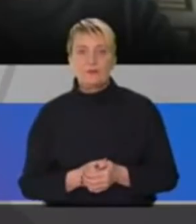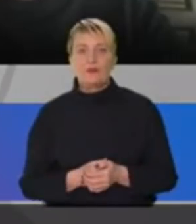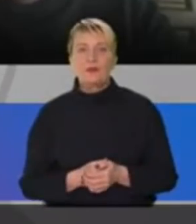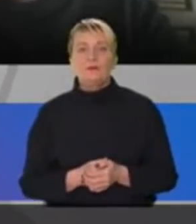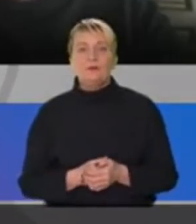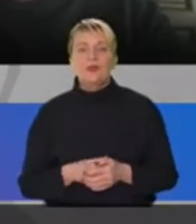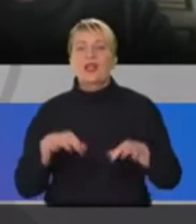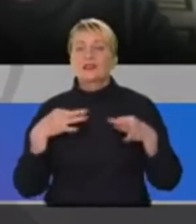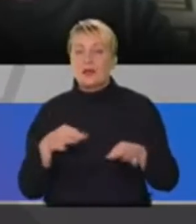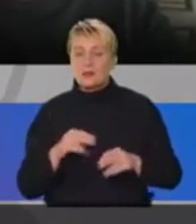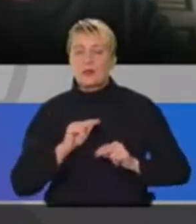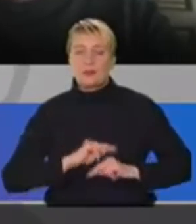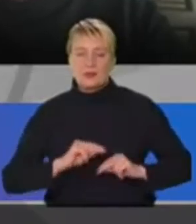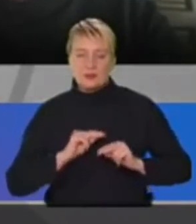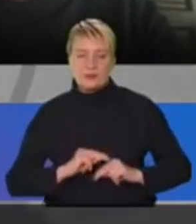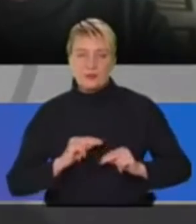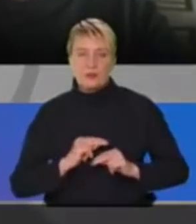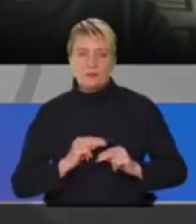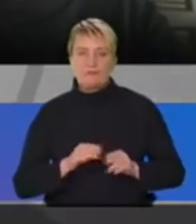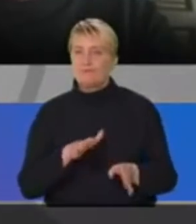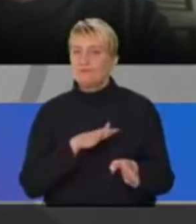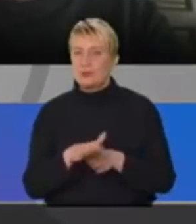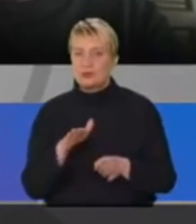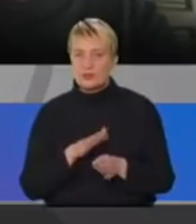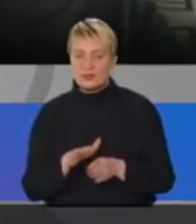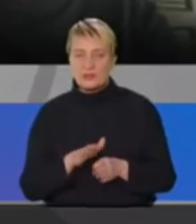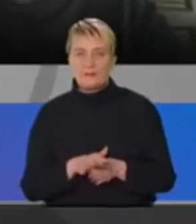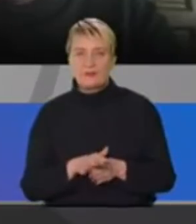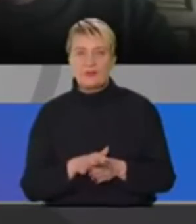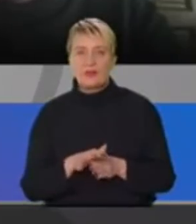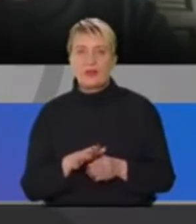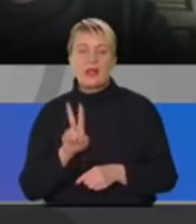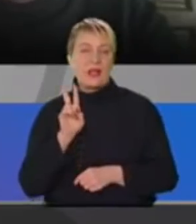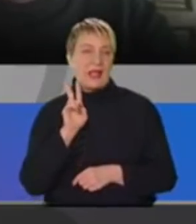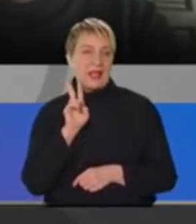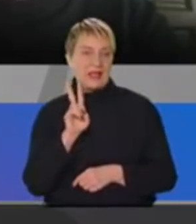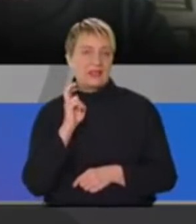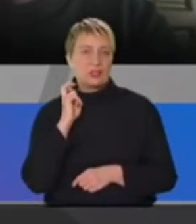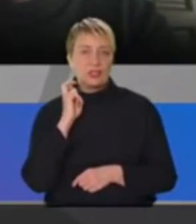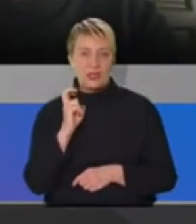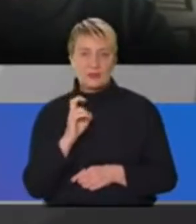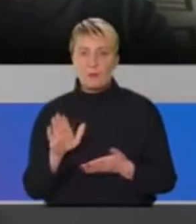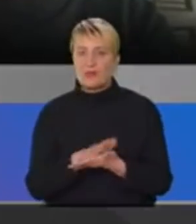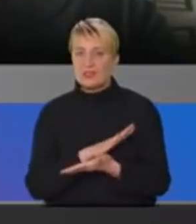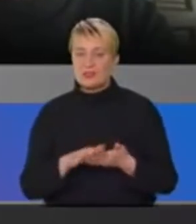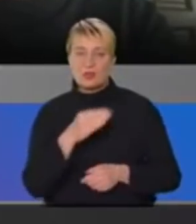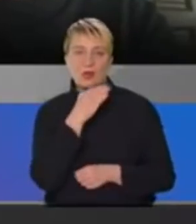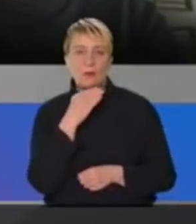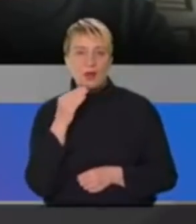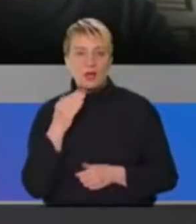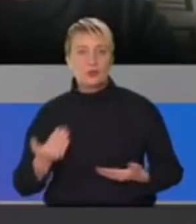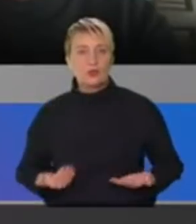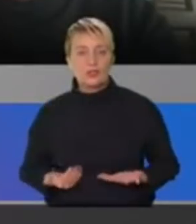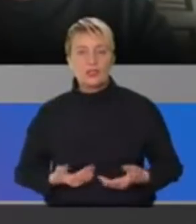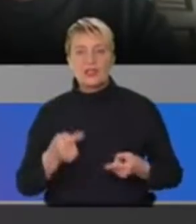працює повністю. Проїзд в електротранспорті безкоштовний для всіх. Тому що багато жителів інших міст якраз